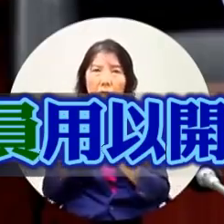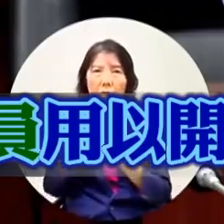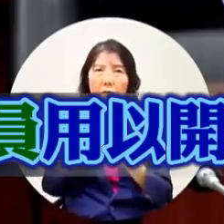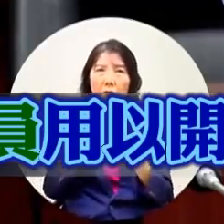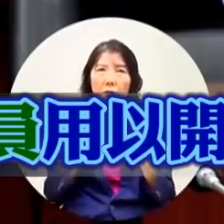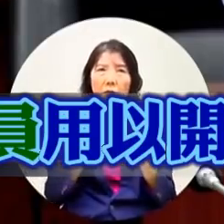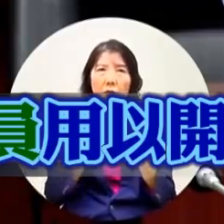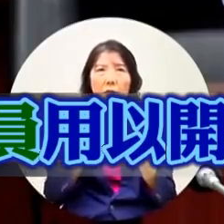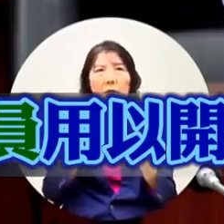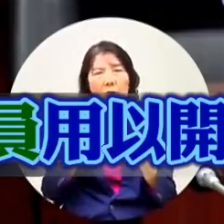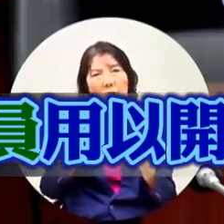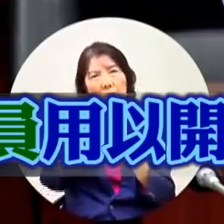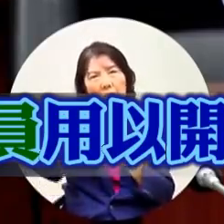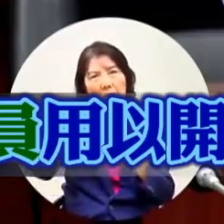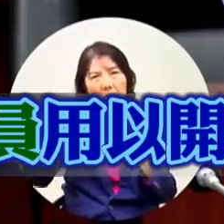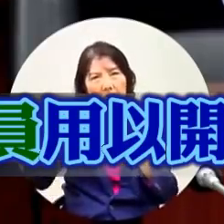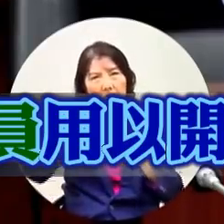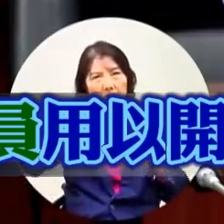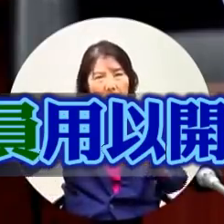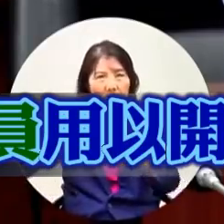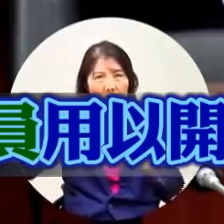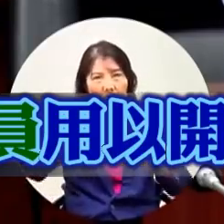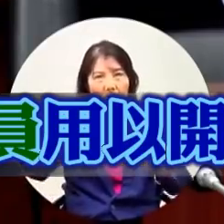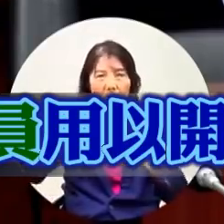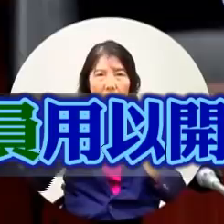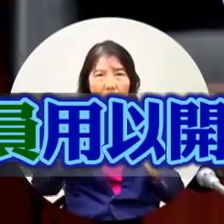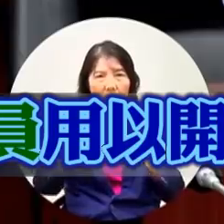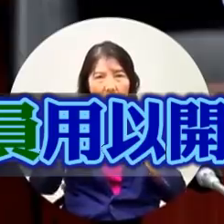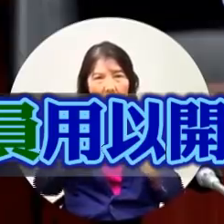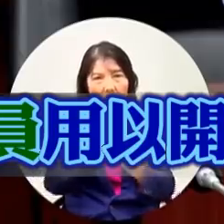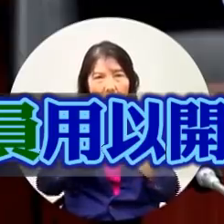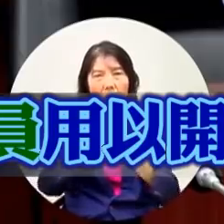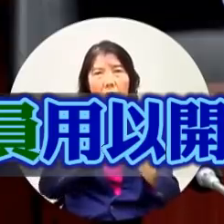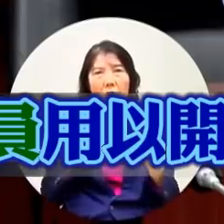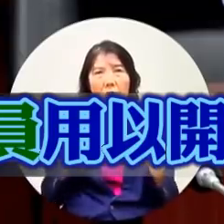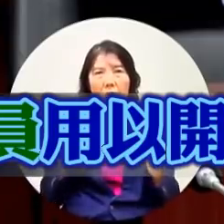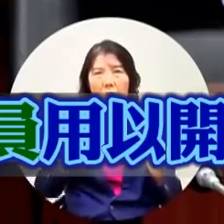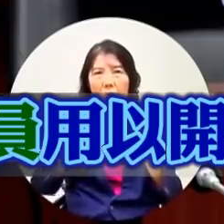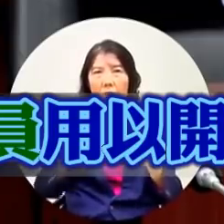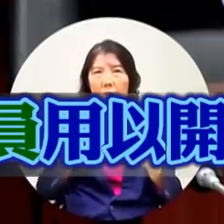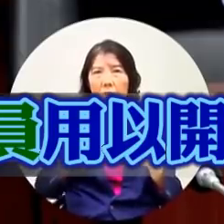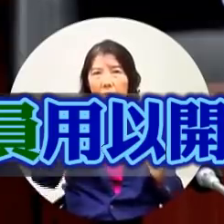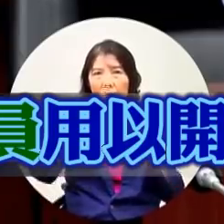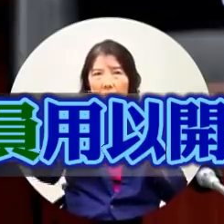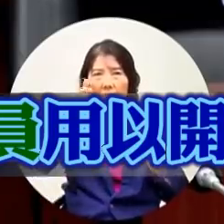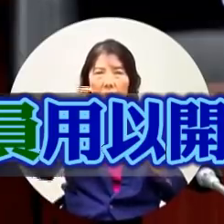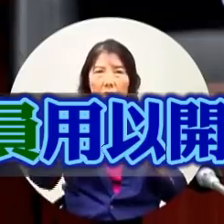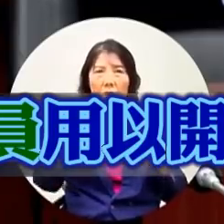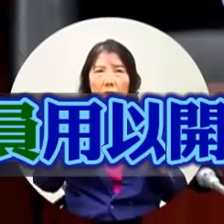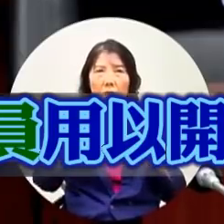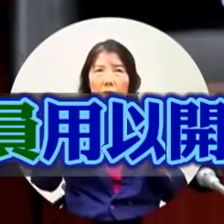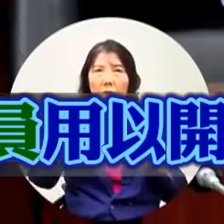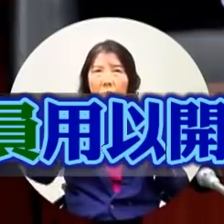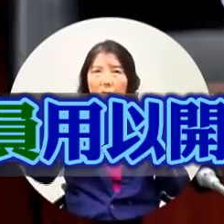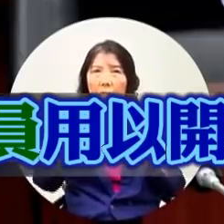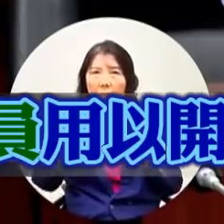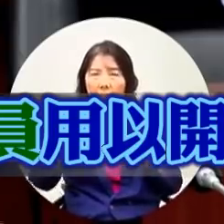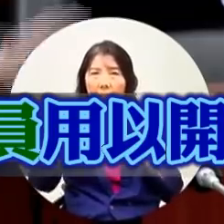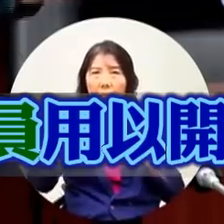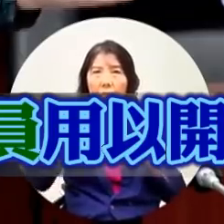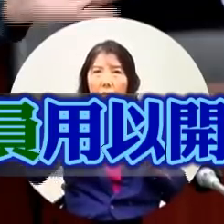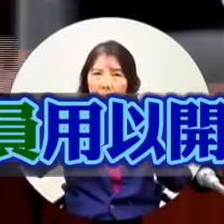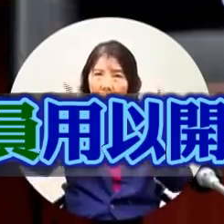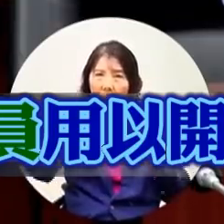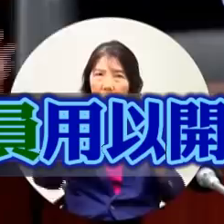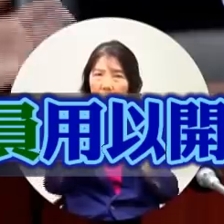是在敲嘛。那所以我们今天就是希望市长跟这个主秘能够对外说明清楚，因